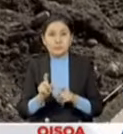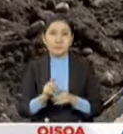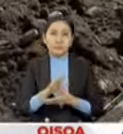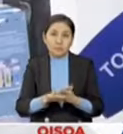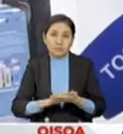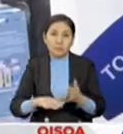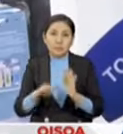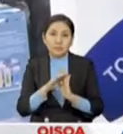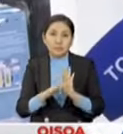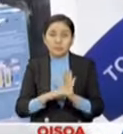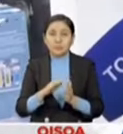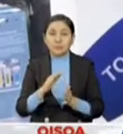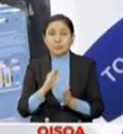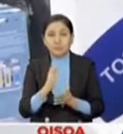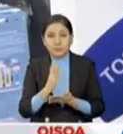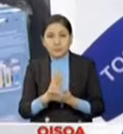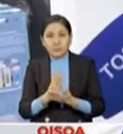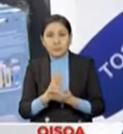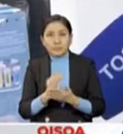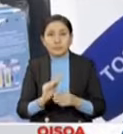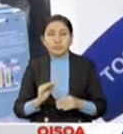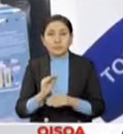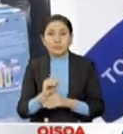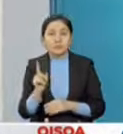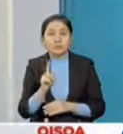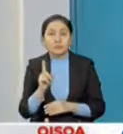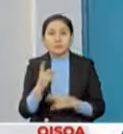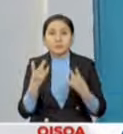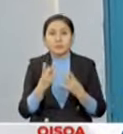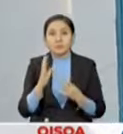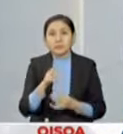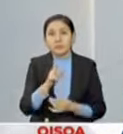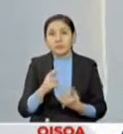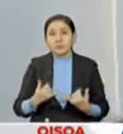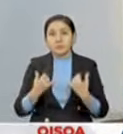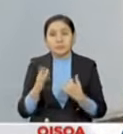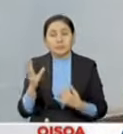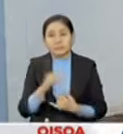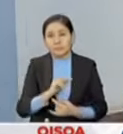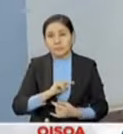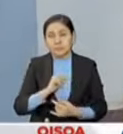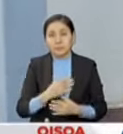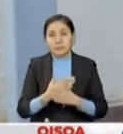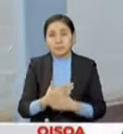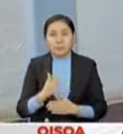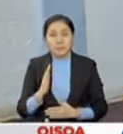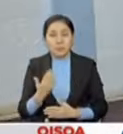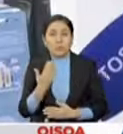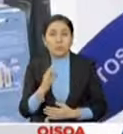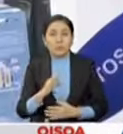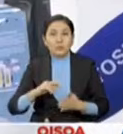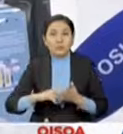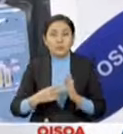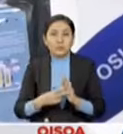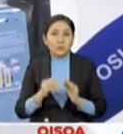bir dasturlarni davom ettirib, qo'shimcha nima qilish kerak bo'lsa, fuqarolarimiz uchun hamma ishlarni qilishga tayyormiz. Bu bo'yicha rejalar